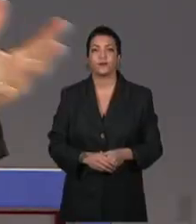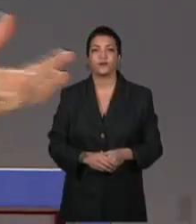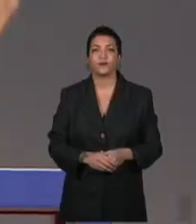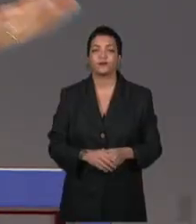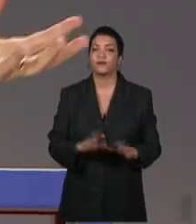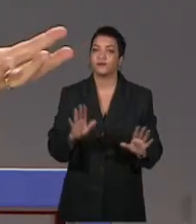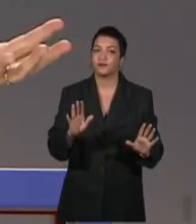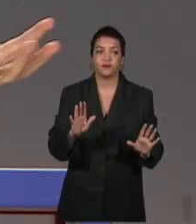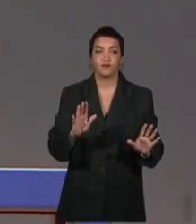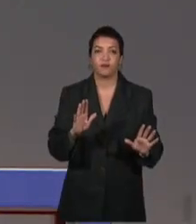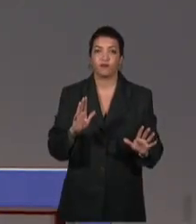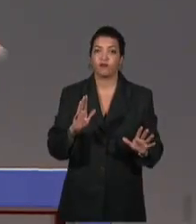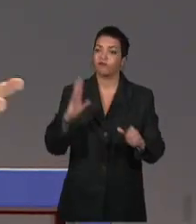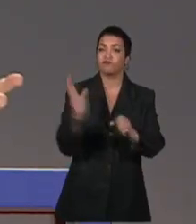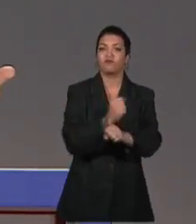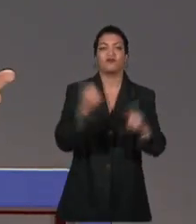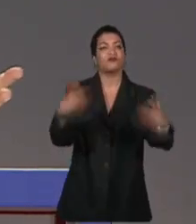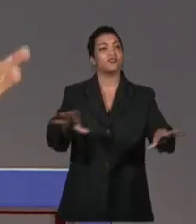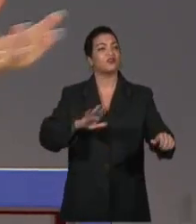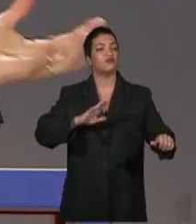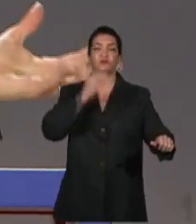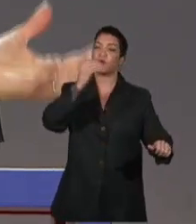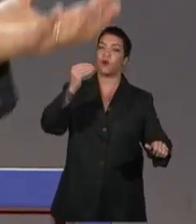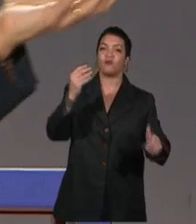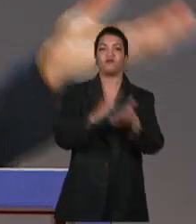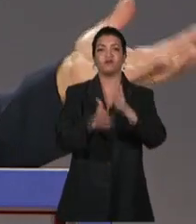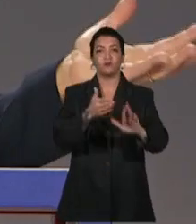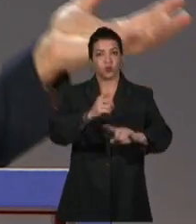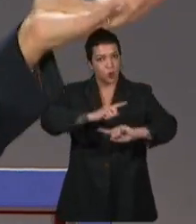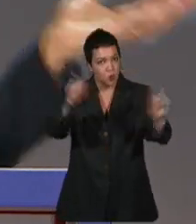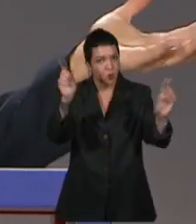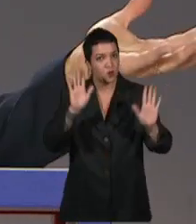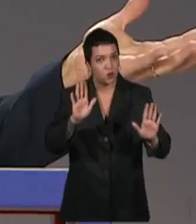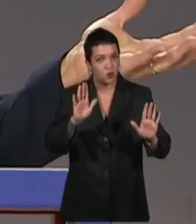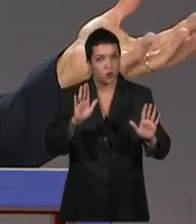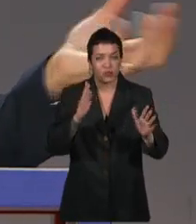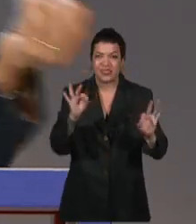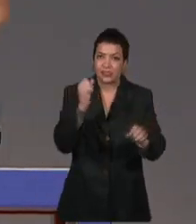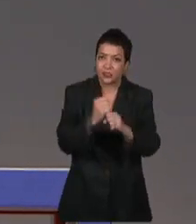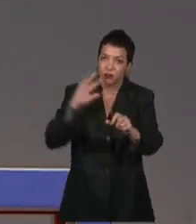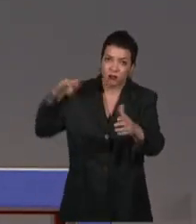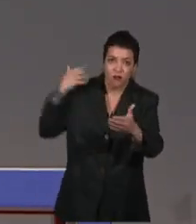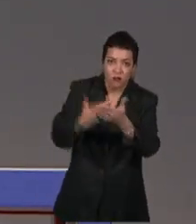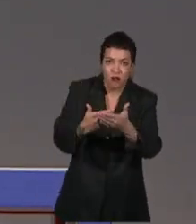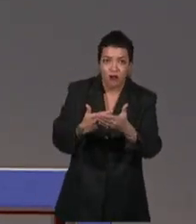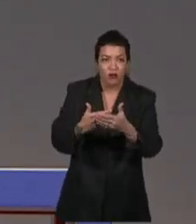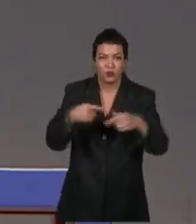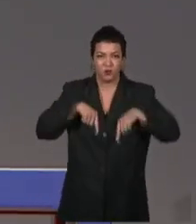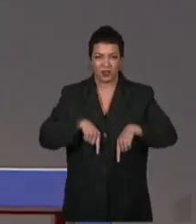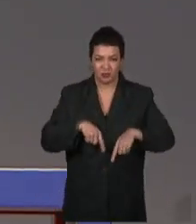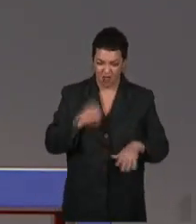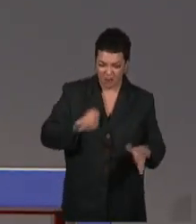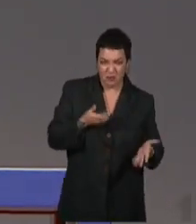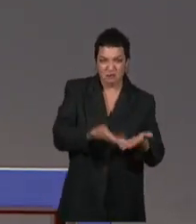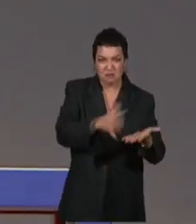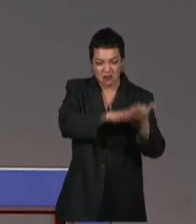Mais rien n'est acquis. Depuis 10 ans, nos gouvernements ont abîmé la France et nous sommes à la